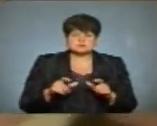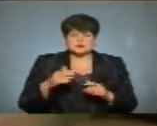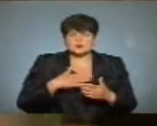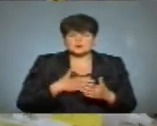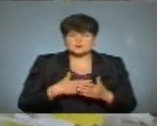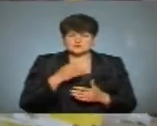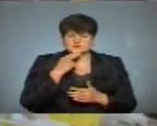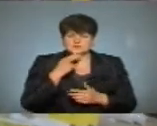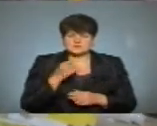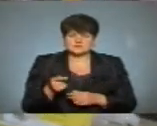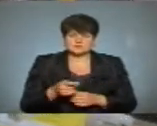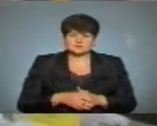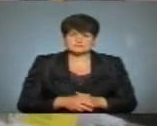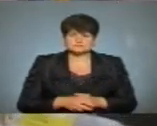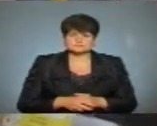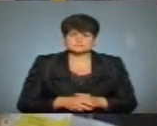Тернополя.